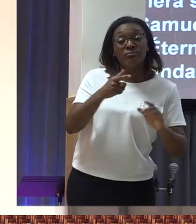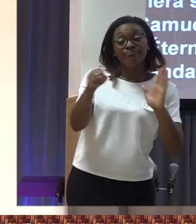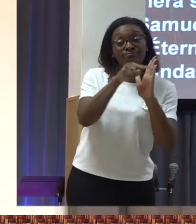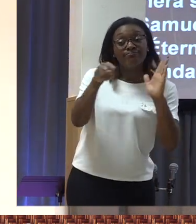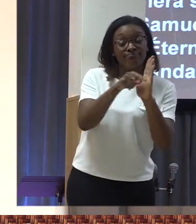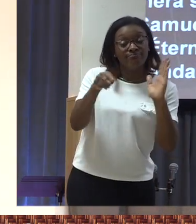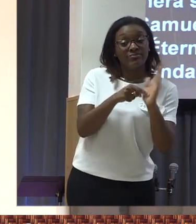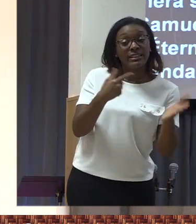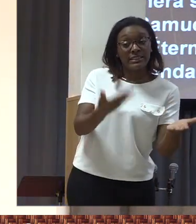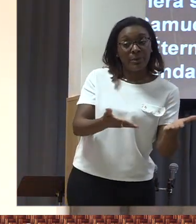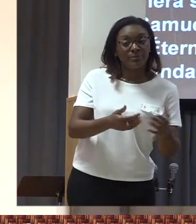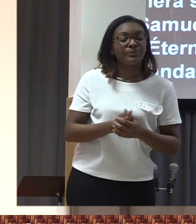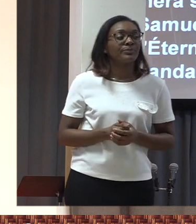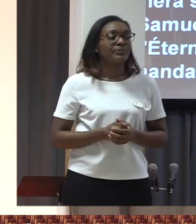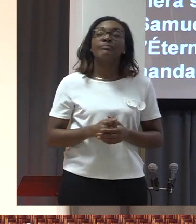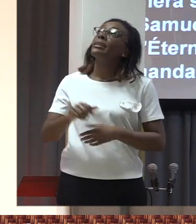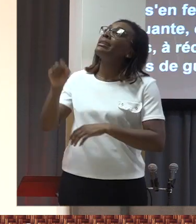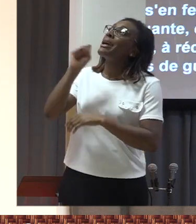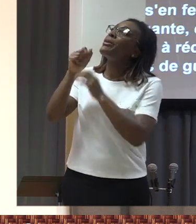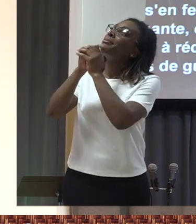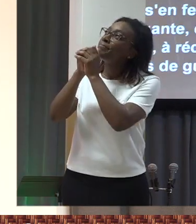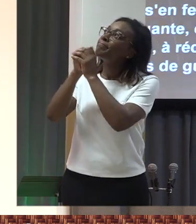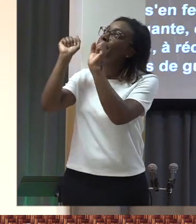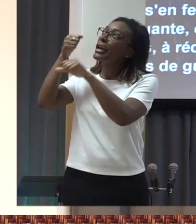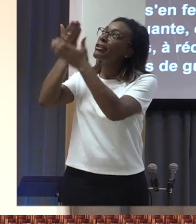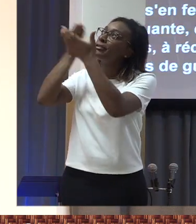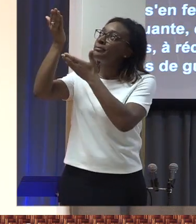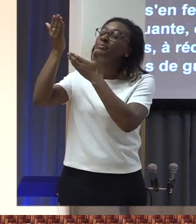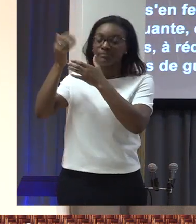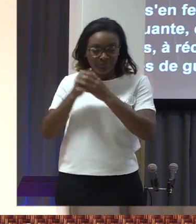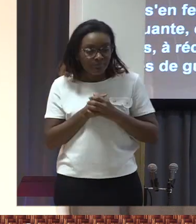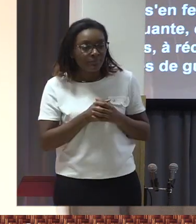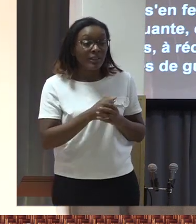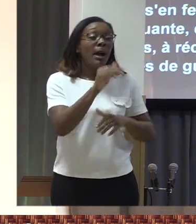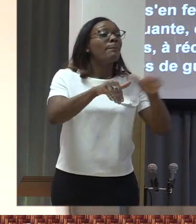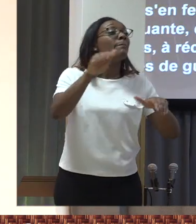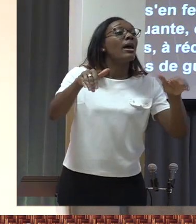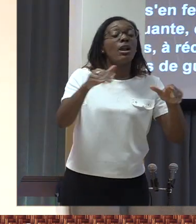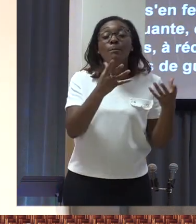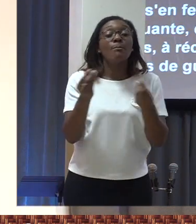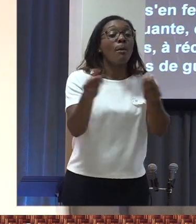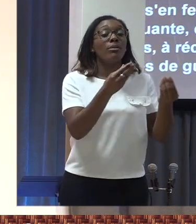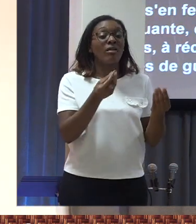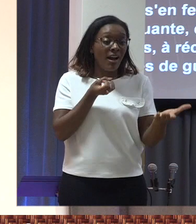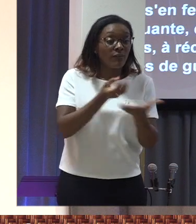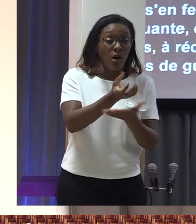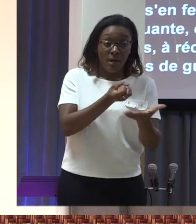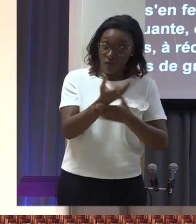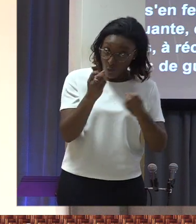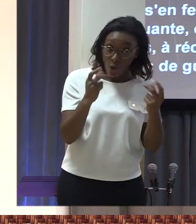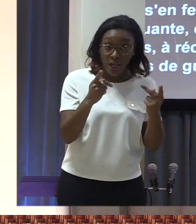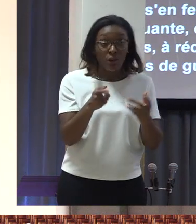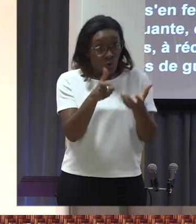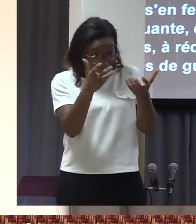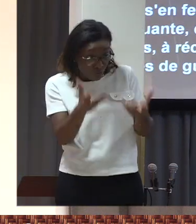au peuple qui lui demandait un roi. Il dit, « Voici quel sera le droit du roi qui régnera sur vous.